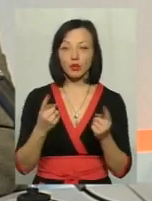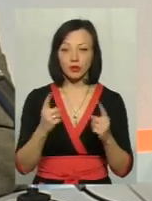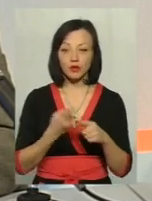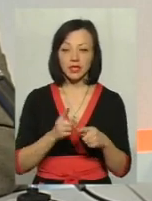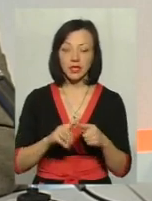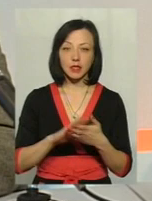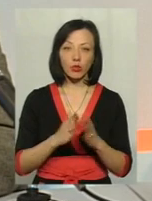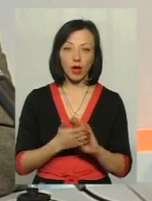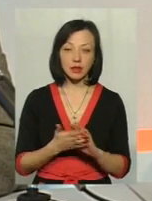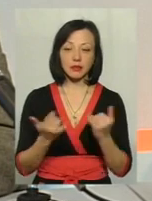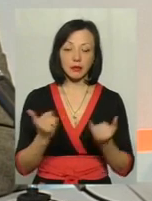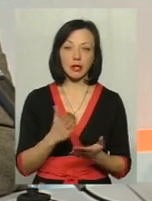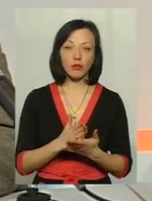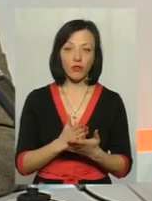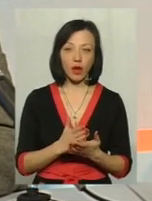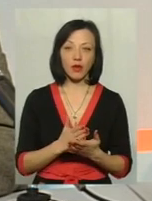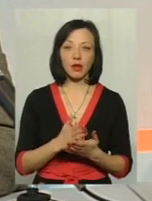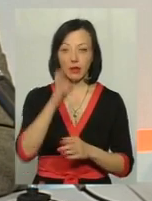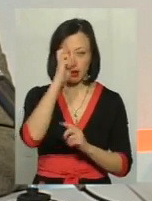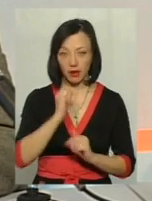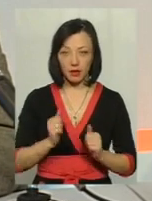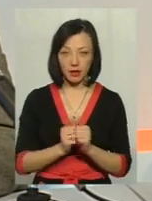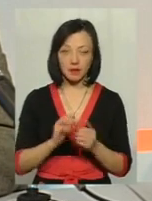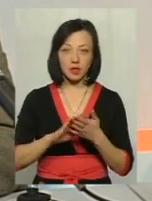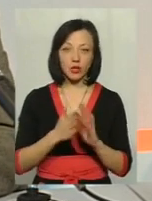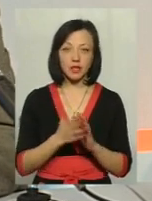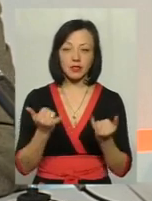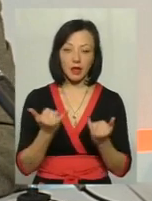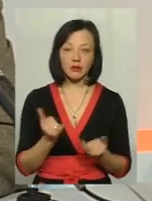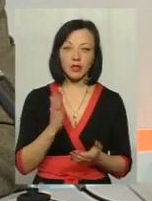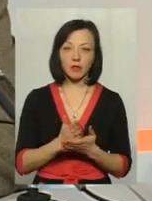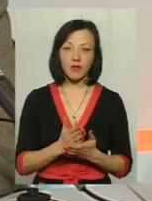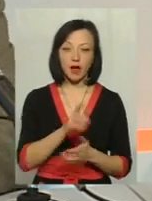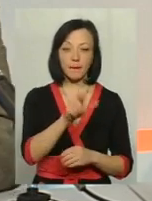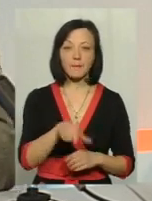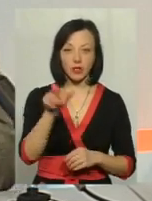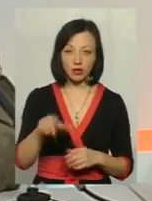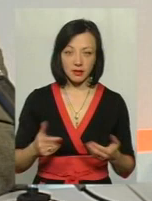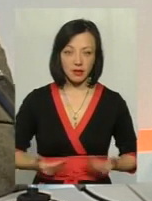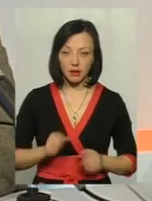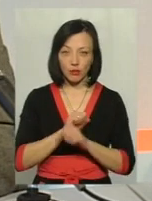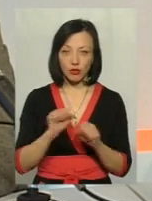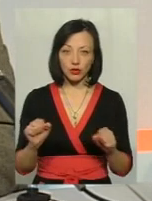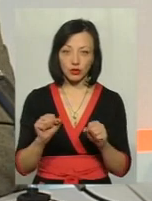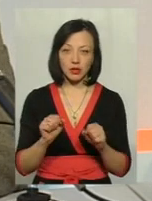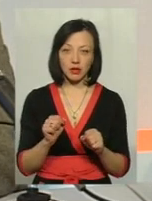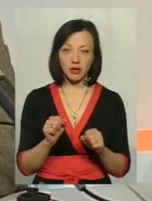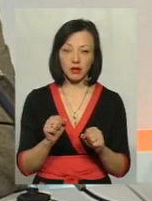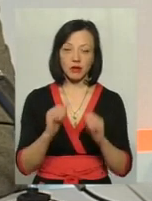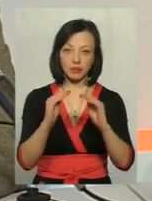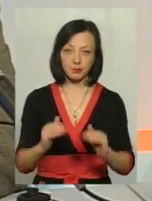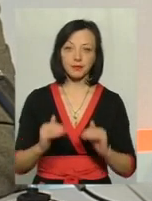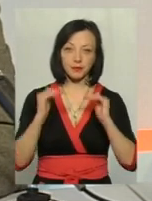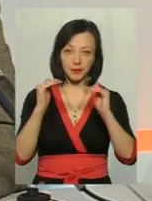цій ситуації, в якій перебуває зараз країна, в тій ситуації, в якій зараз перебувають мешканці, не можна його робити